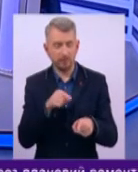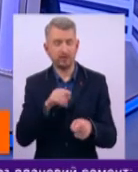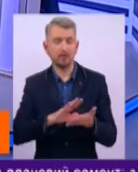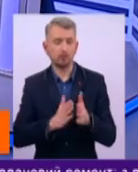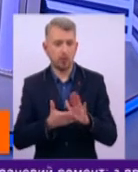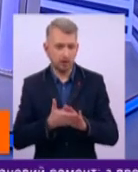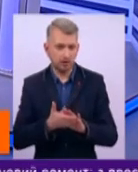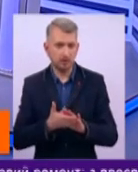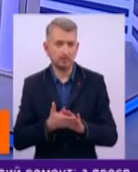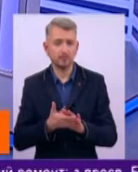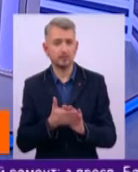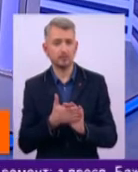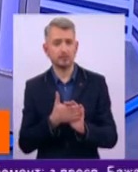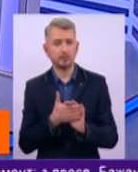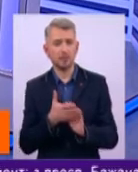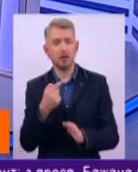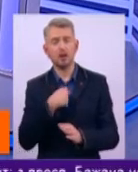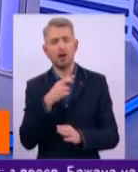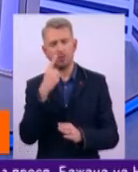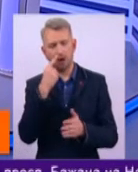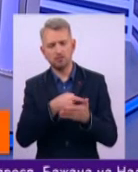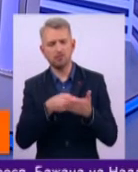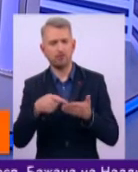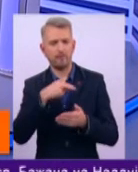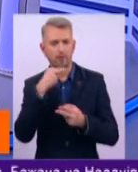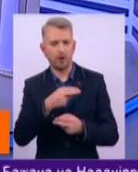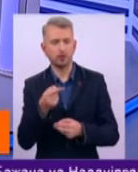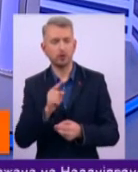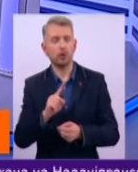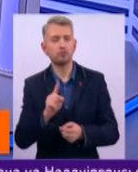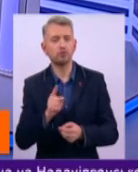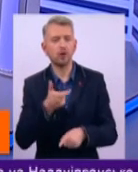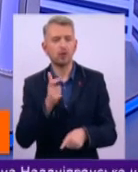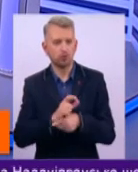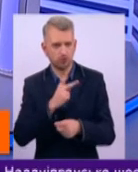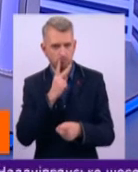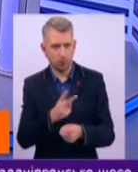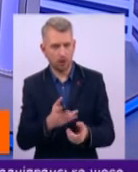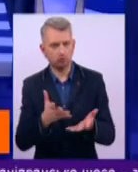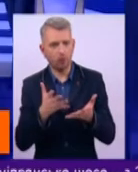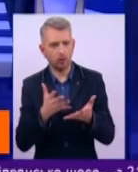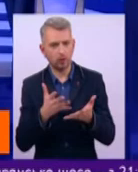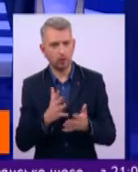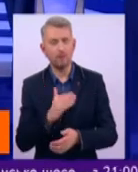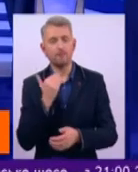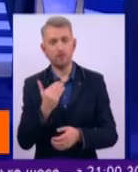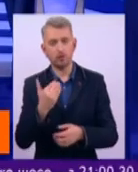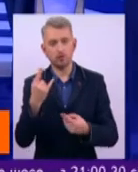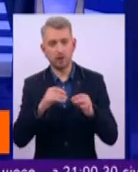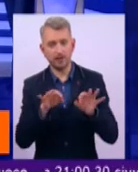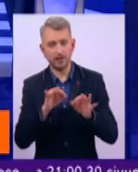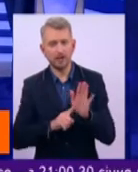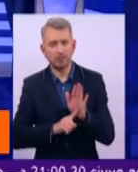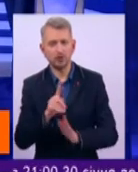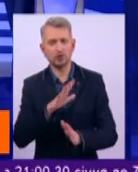я б все ж таки акцентував увагу на тому, що дуже показово, в вашому ефірі на початку